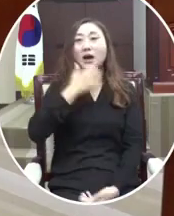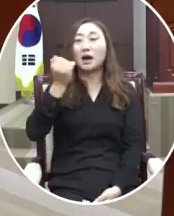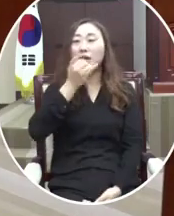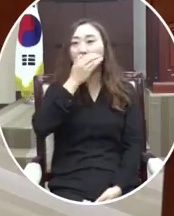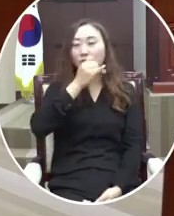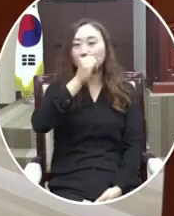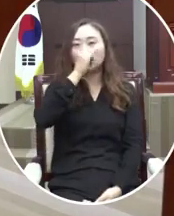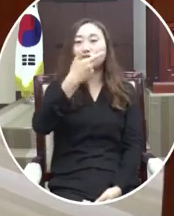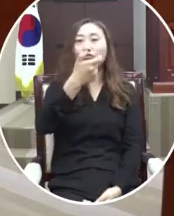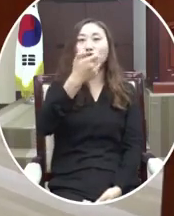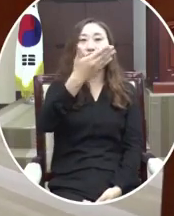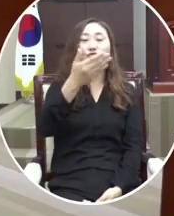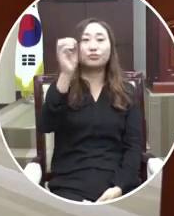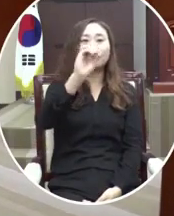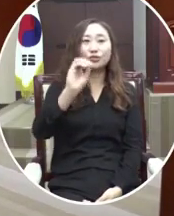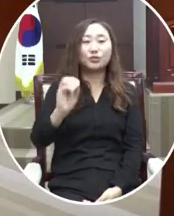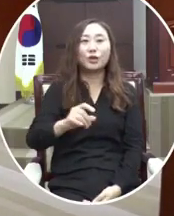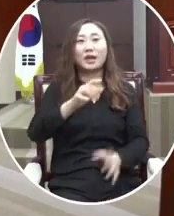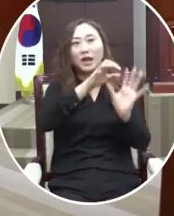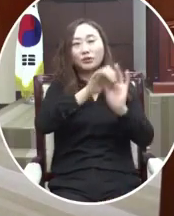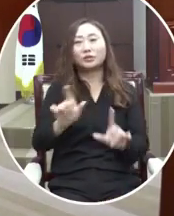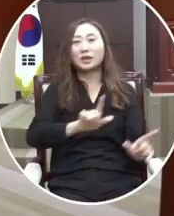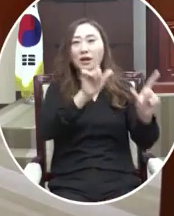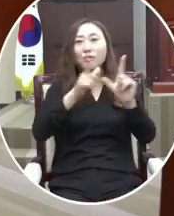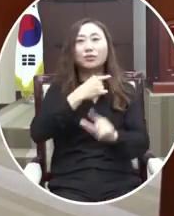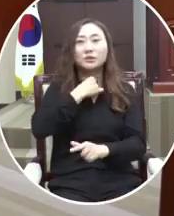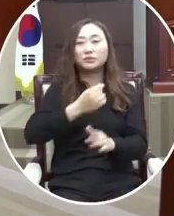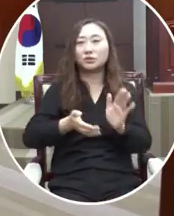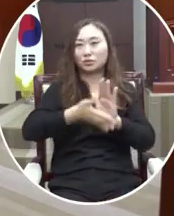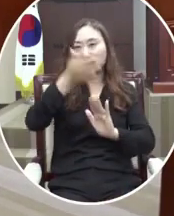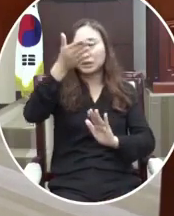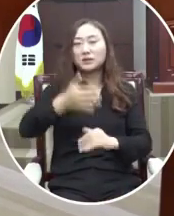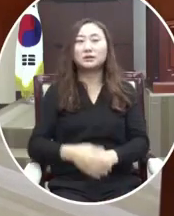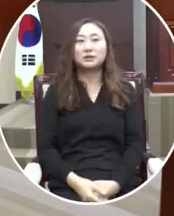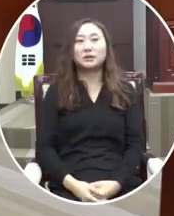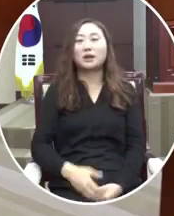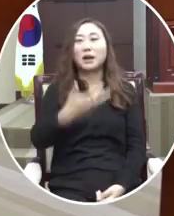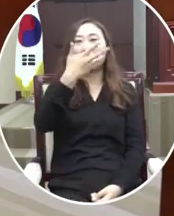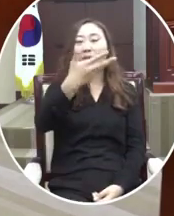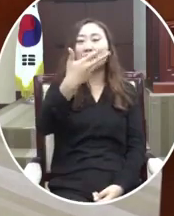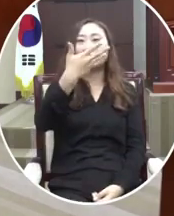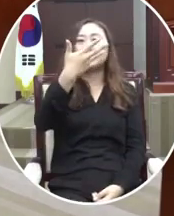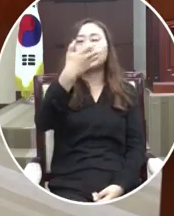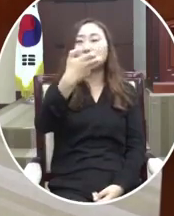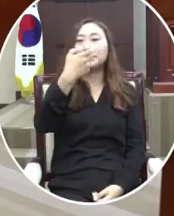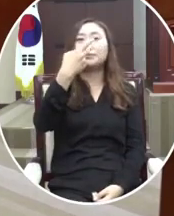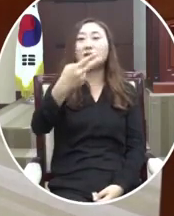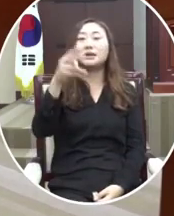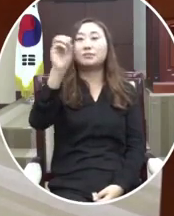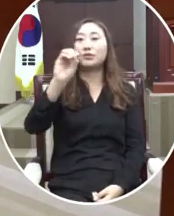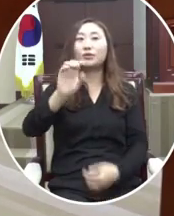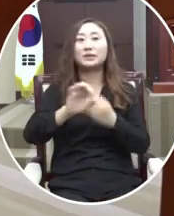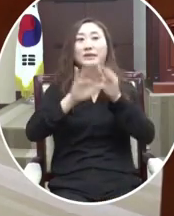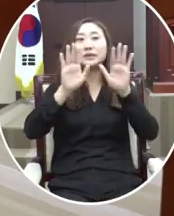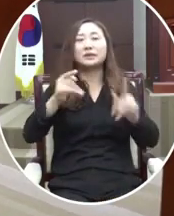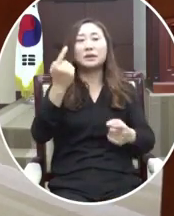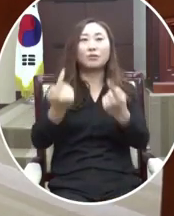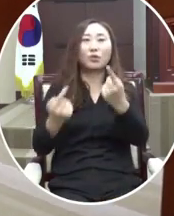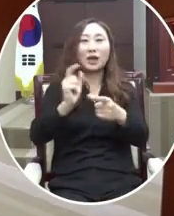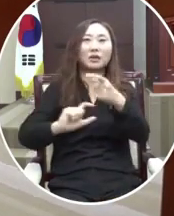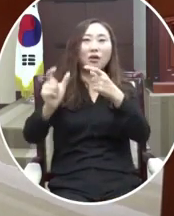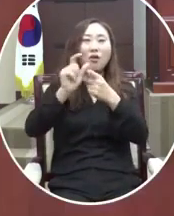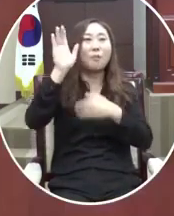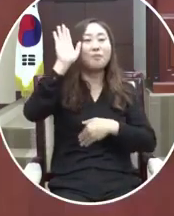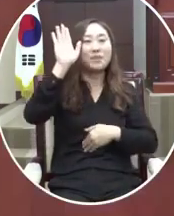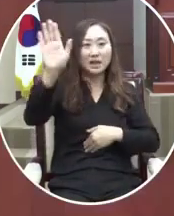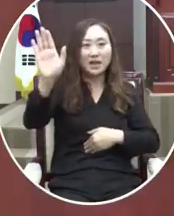도시 69% 주민이 계속 살고 싶어 하는 도시 그리고 82% 주민이 지금보다